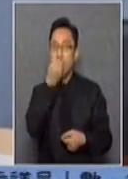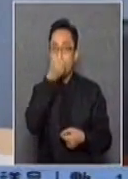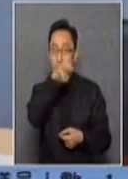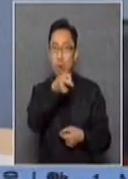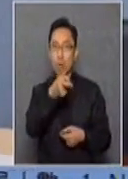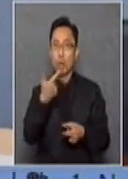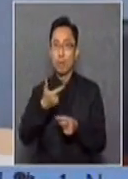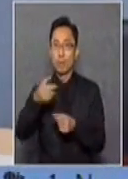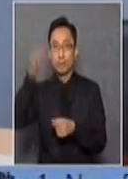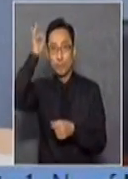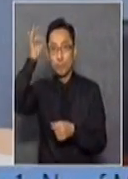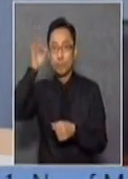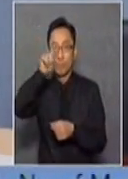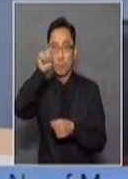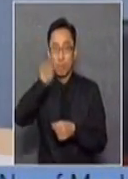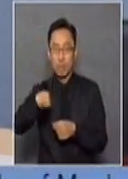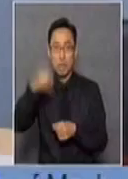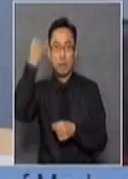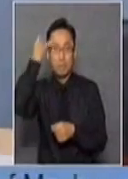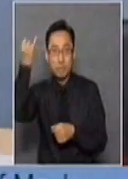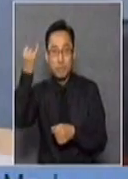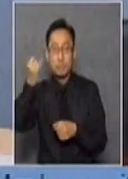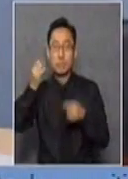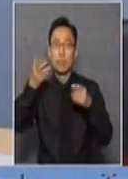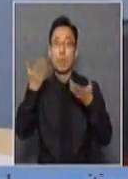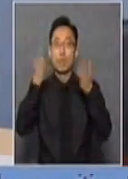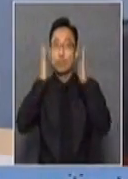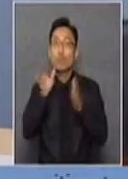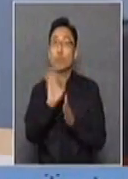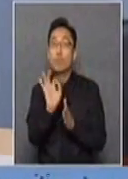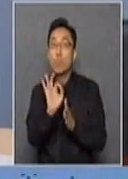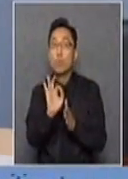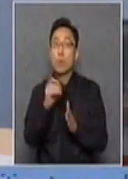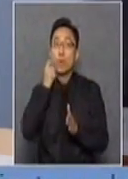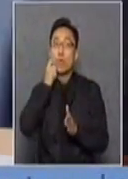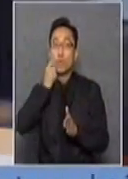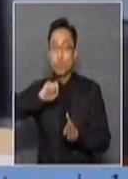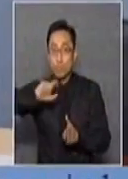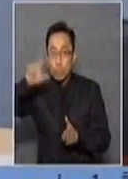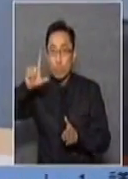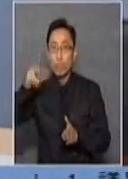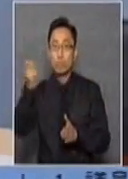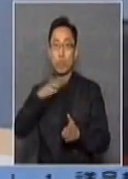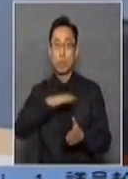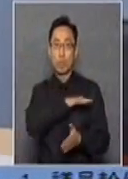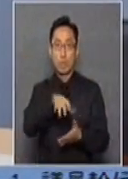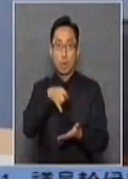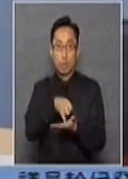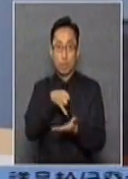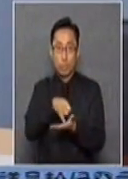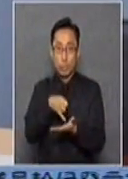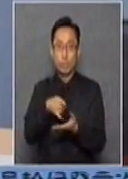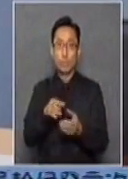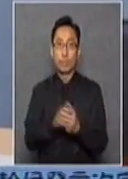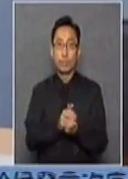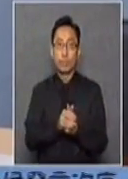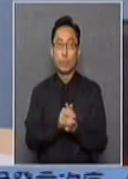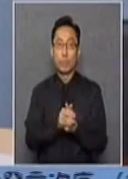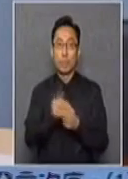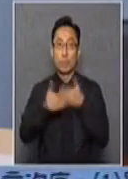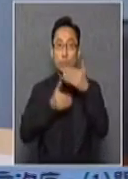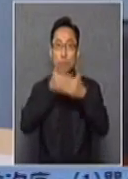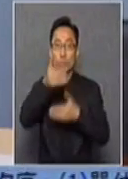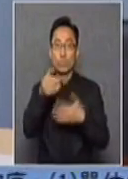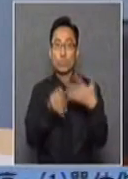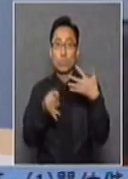窮問題和人口老化問題，也看不到我們稅制中一些未能與時並進